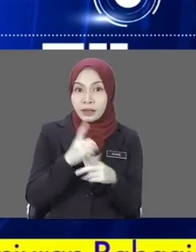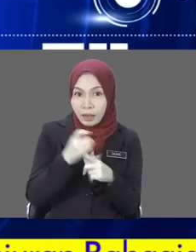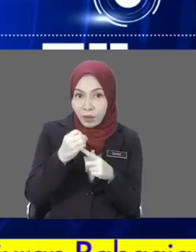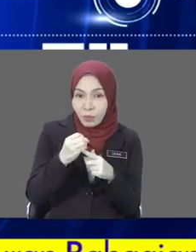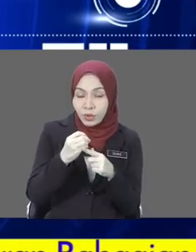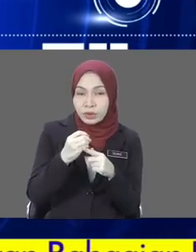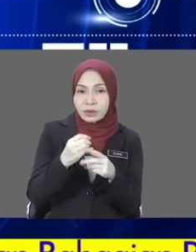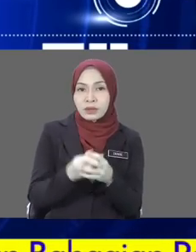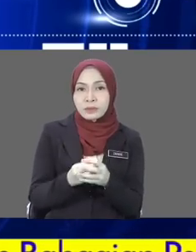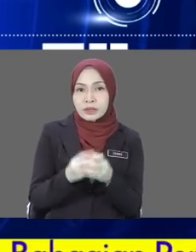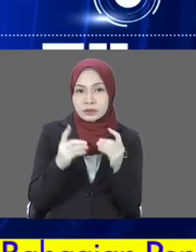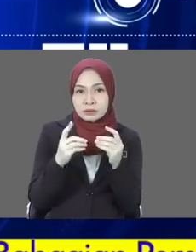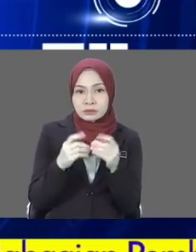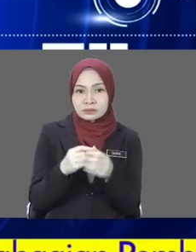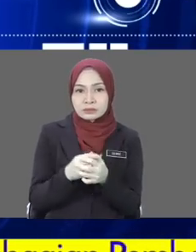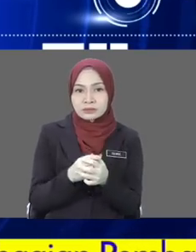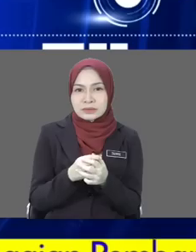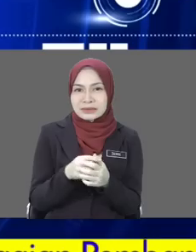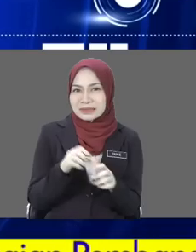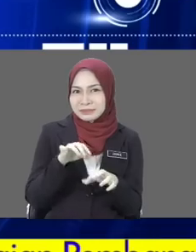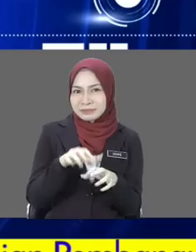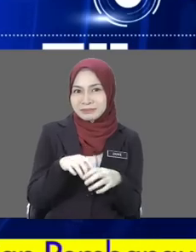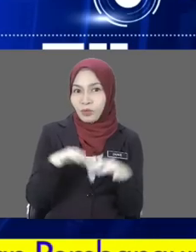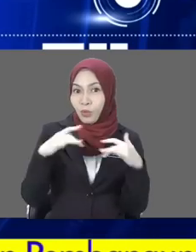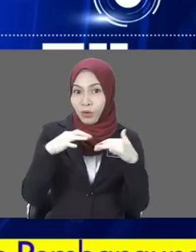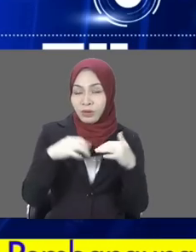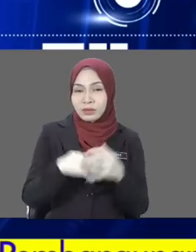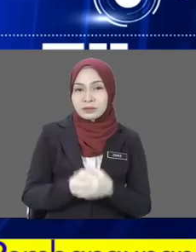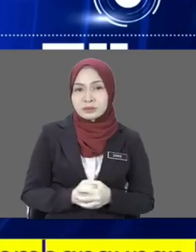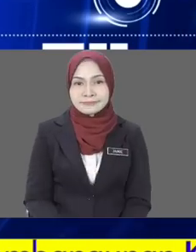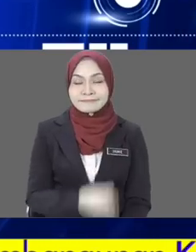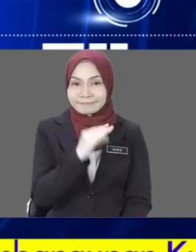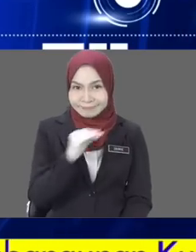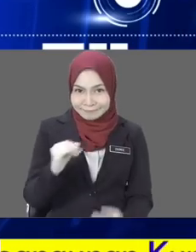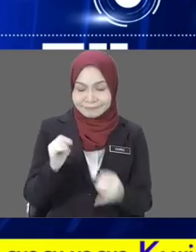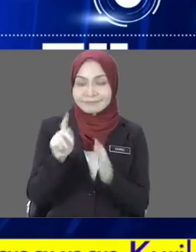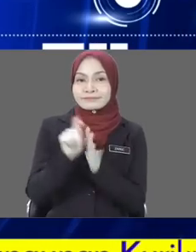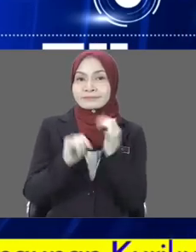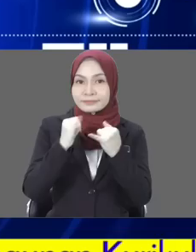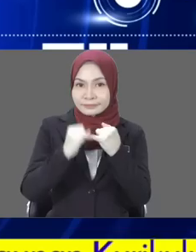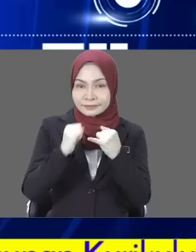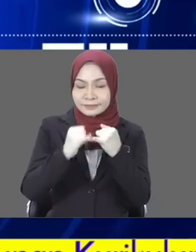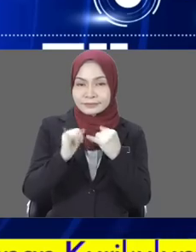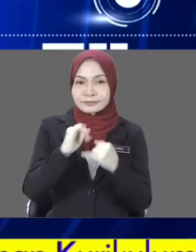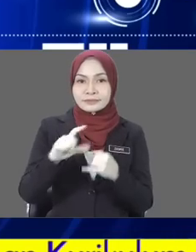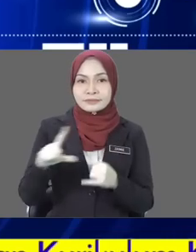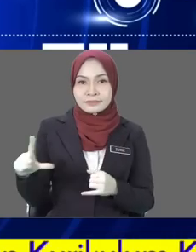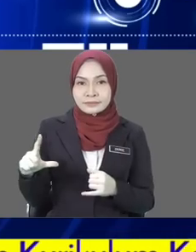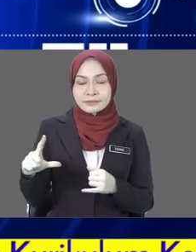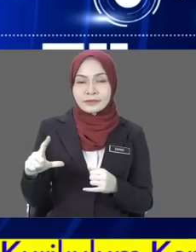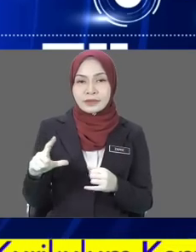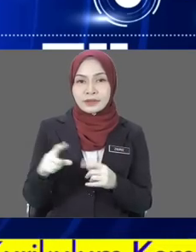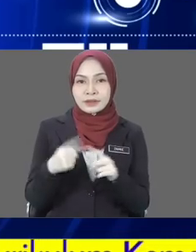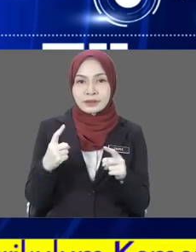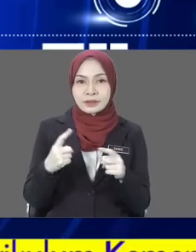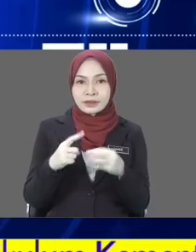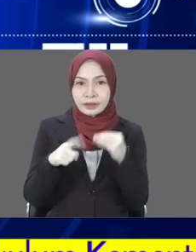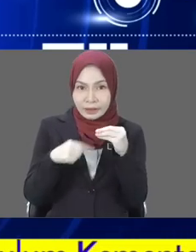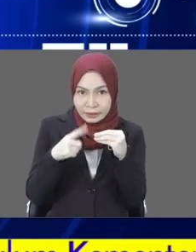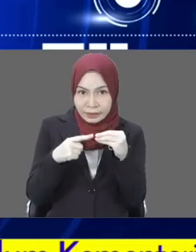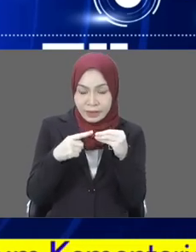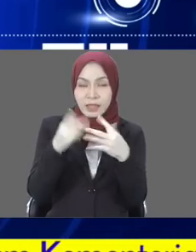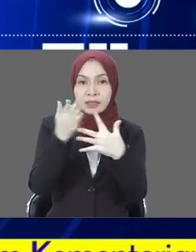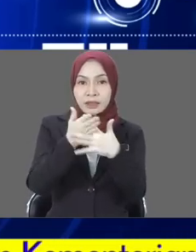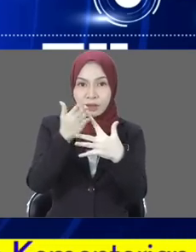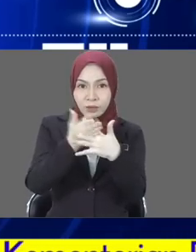serangan secara seksual dan terakhir adalah melibatkan gangguan secara psikologi yang